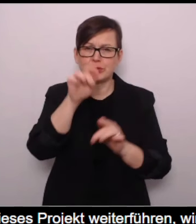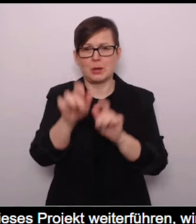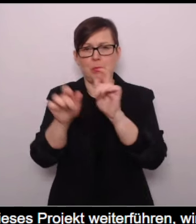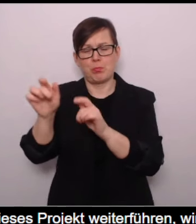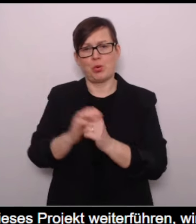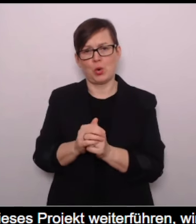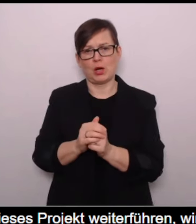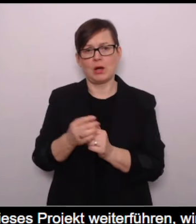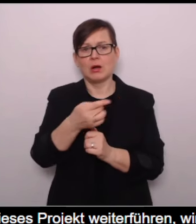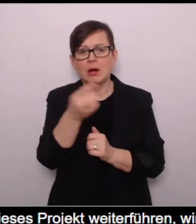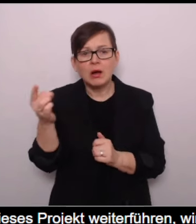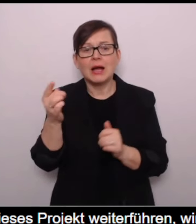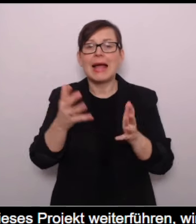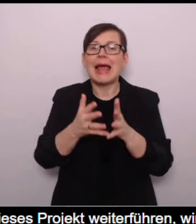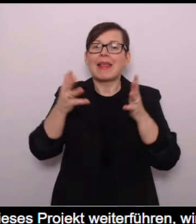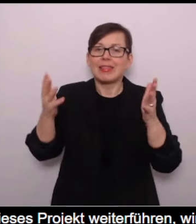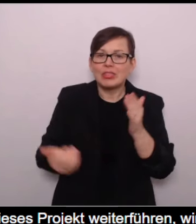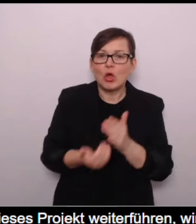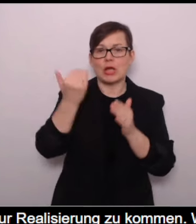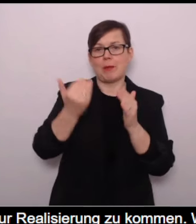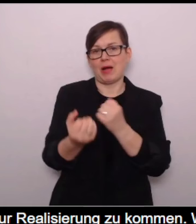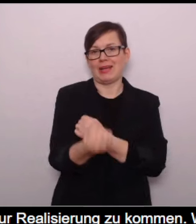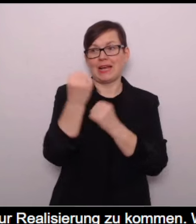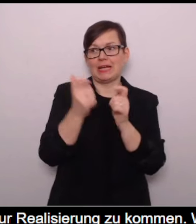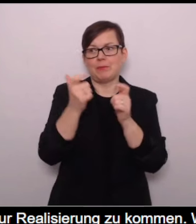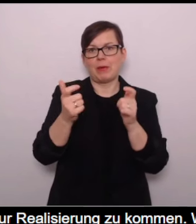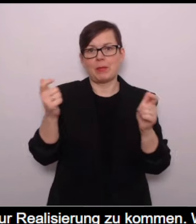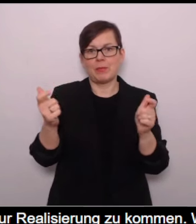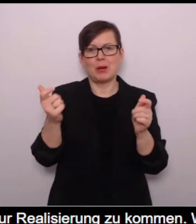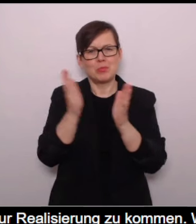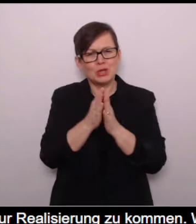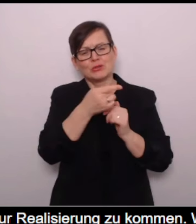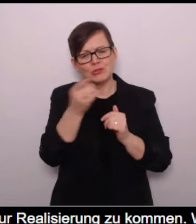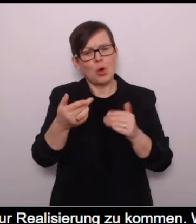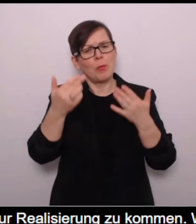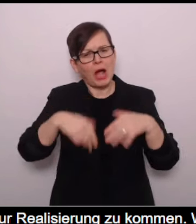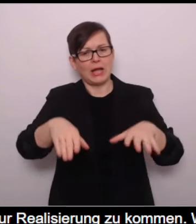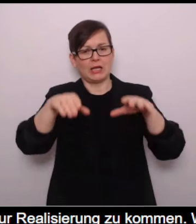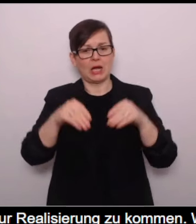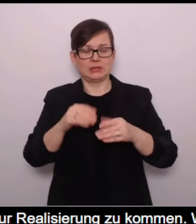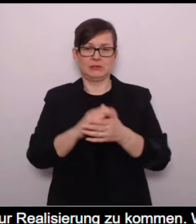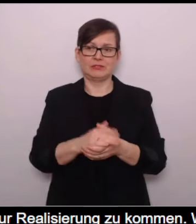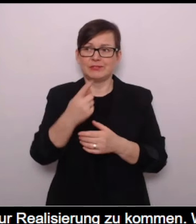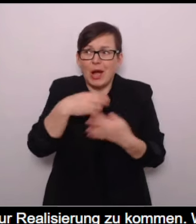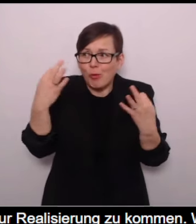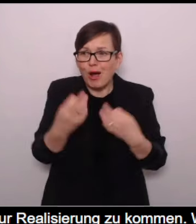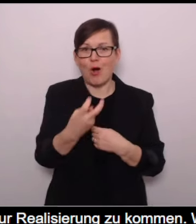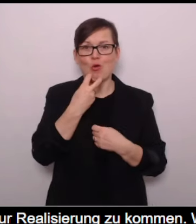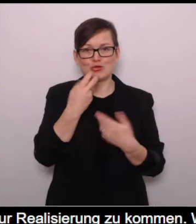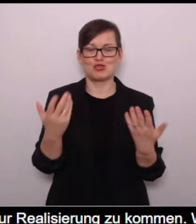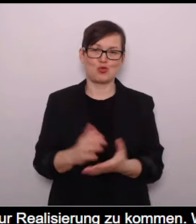Also wir müssen hier auch an die Öffentlichkeit appellieren, diesen Weg des Ausbaus der erneuerbaren Energien auch